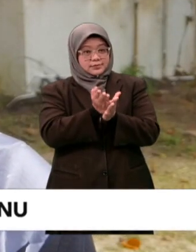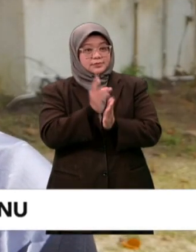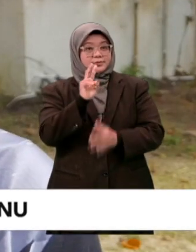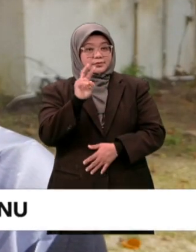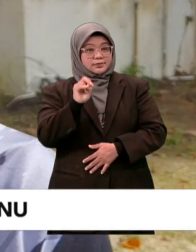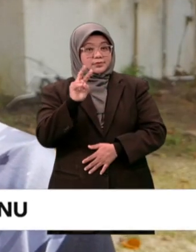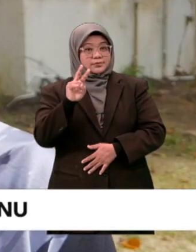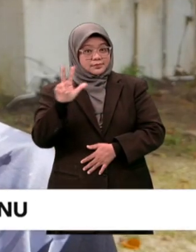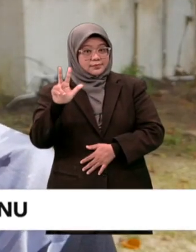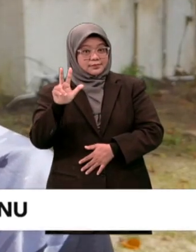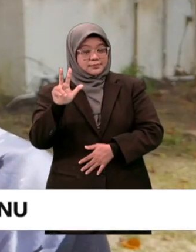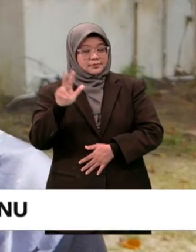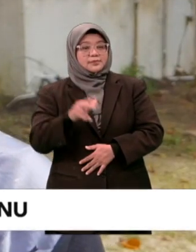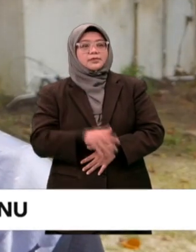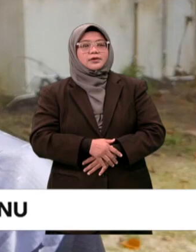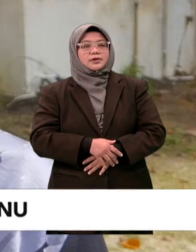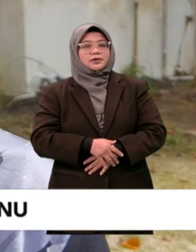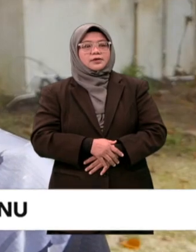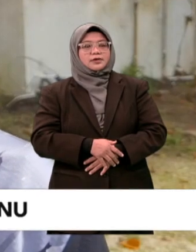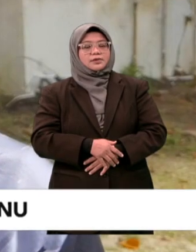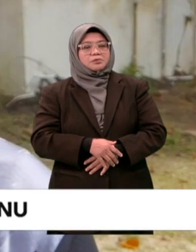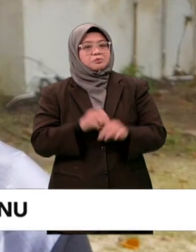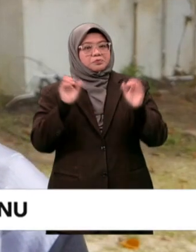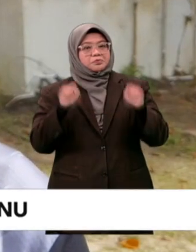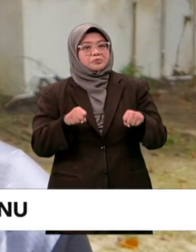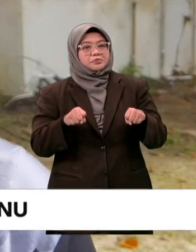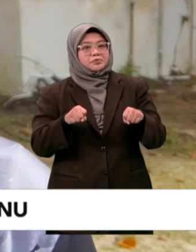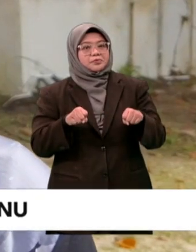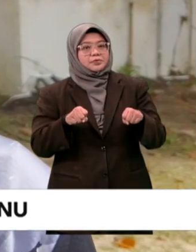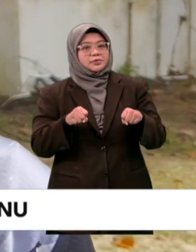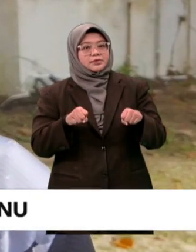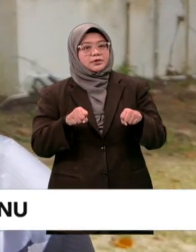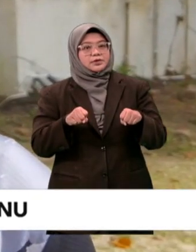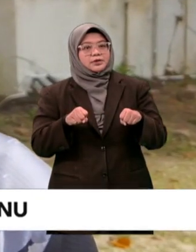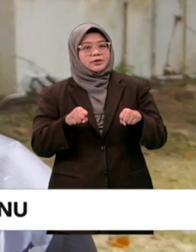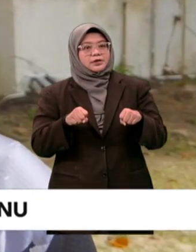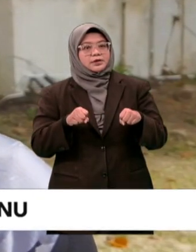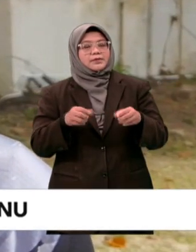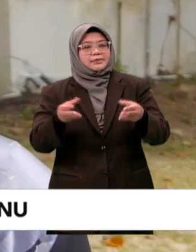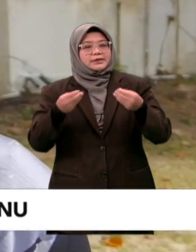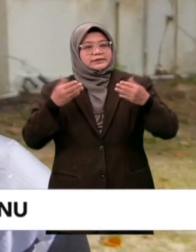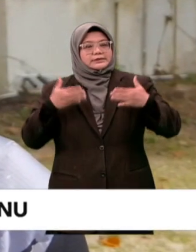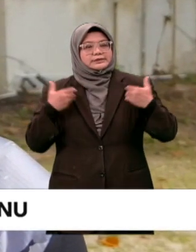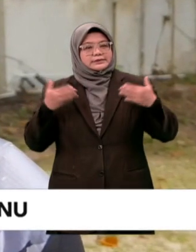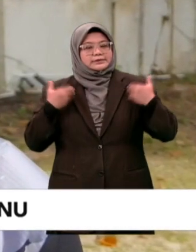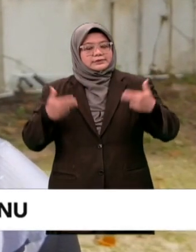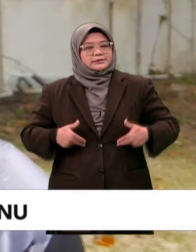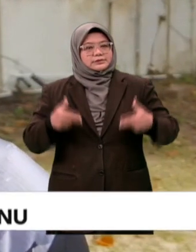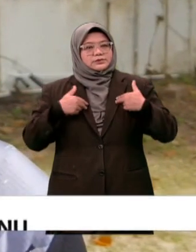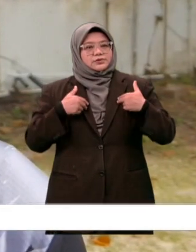akan datang nih kita dapat sedikit macam kesejahteraan hidup seimbang antara pendapatan